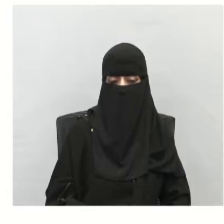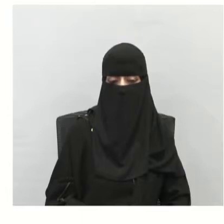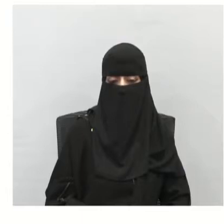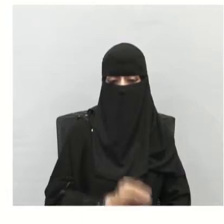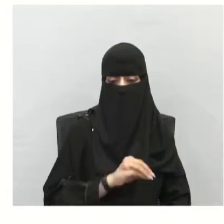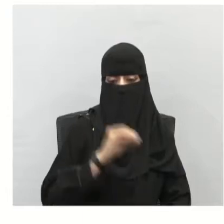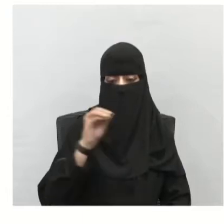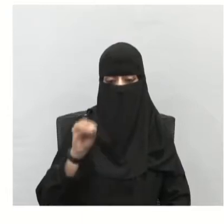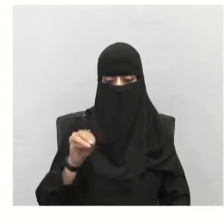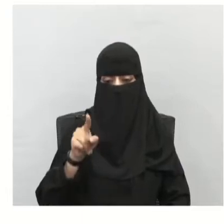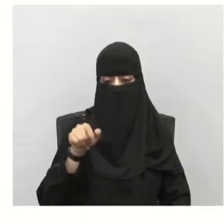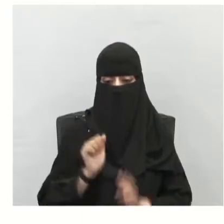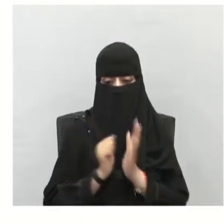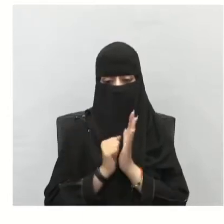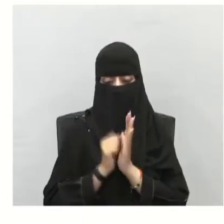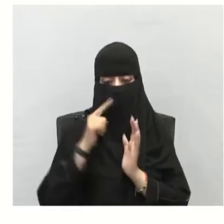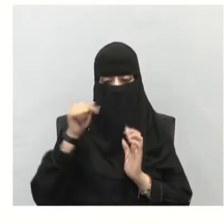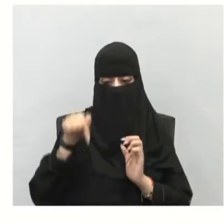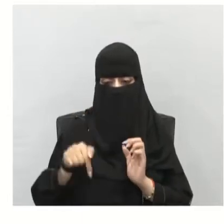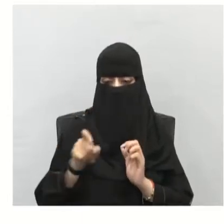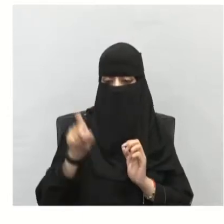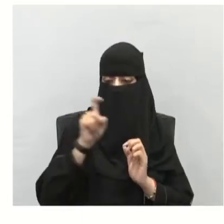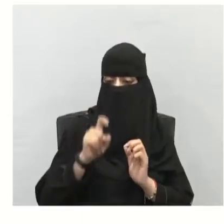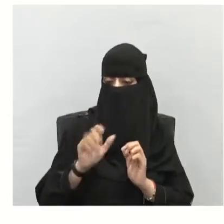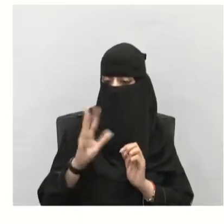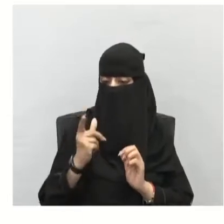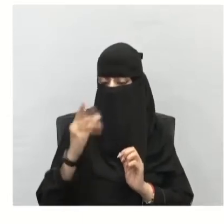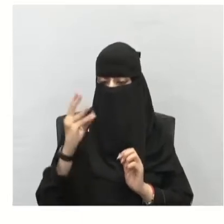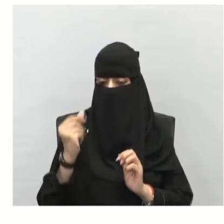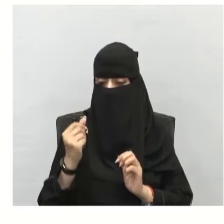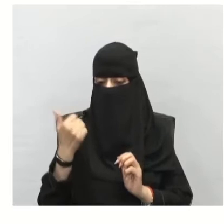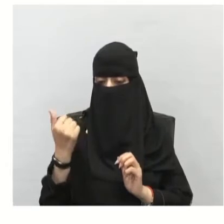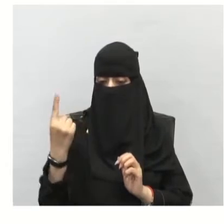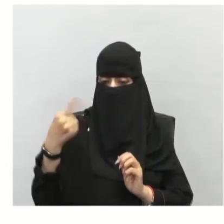ننتقل الآن إلى طبعاً لدينا الواجب لهذا اليوم، سؤال 16 صفحة